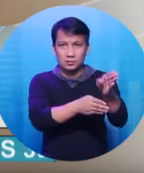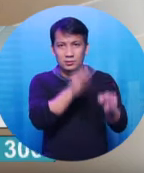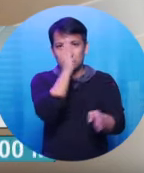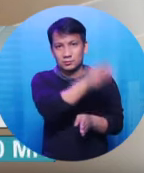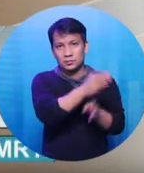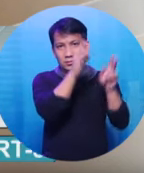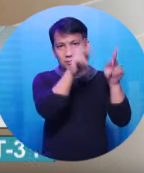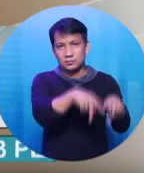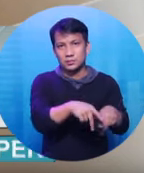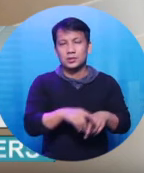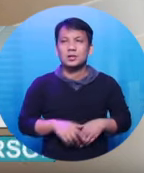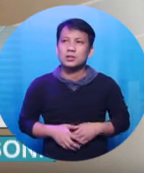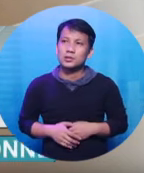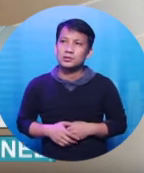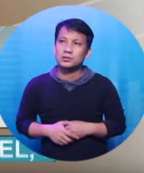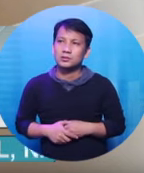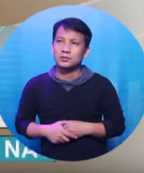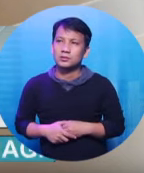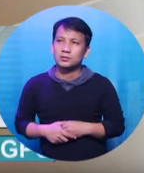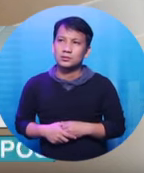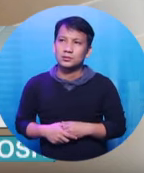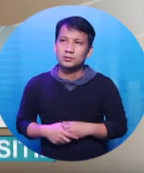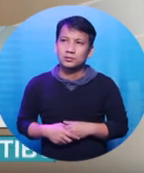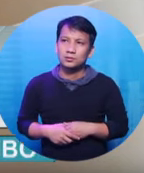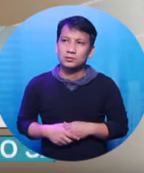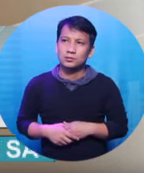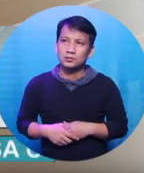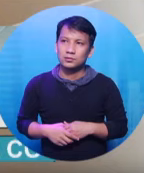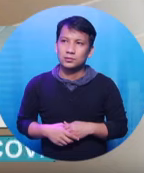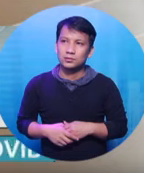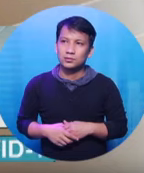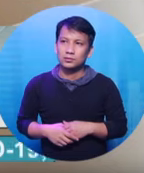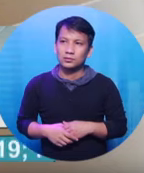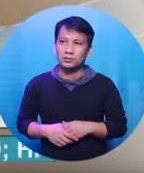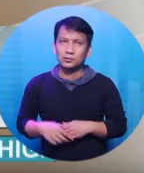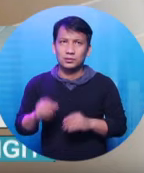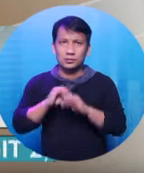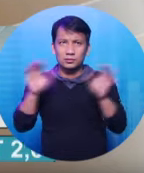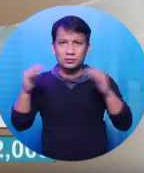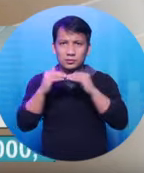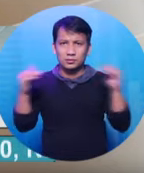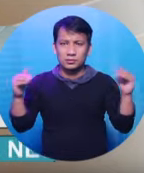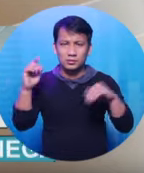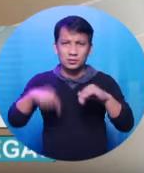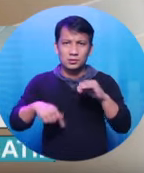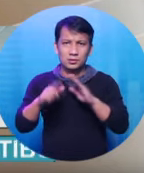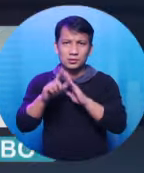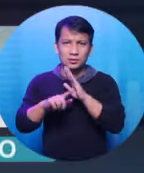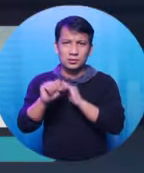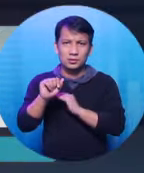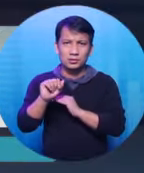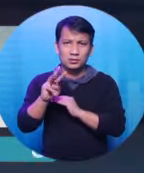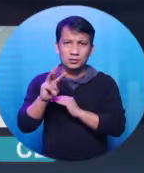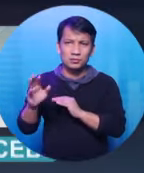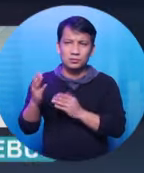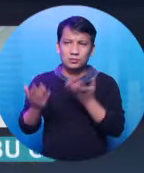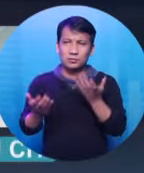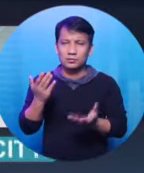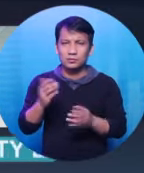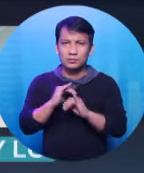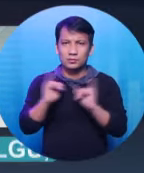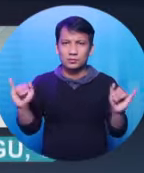person. Okay? But anyway, kakausapin ko po yung abogado para magkalamanan tayo. Attorney Garrett Tungol,